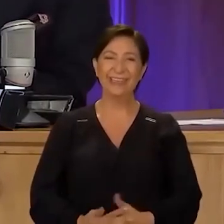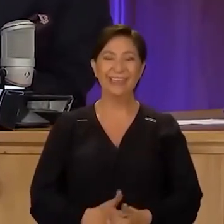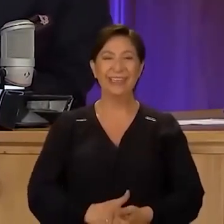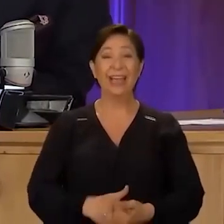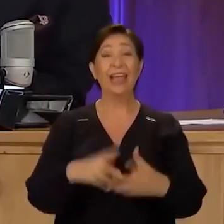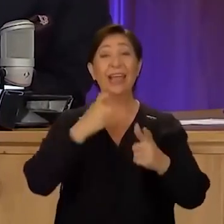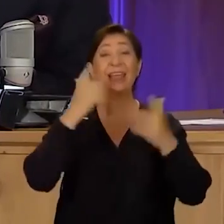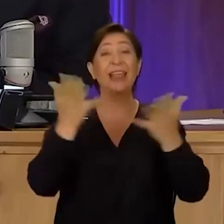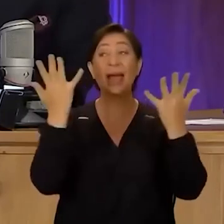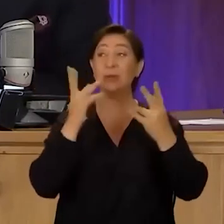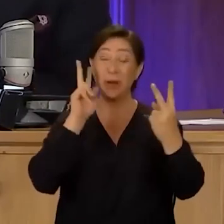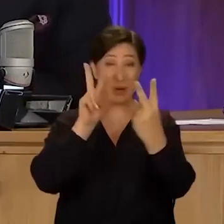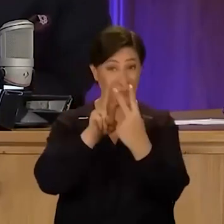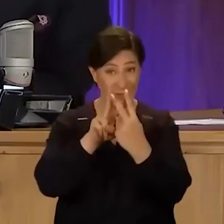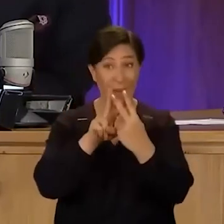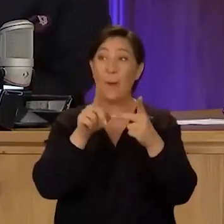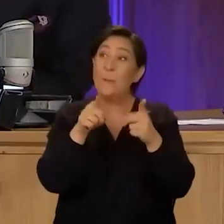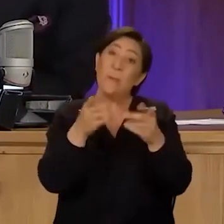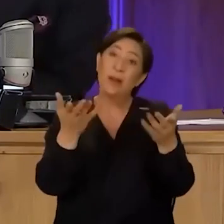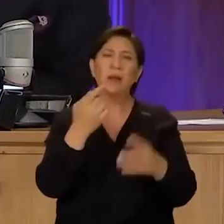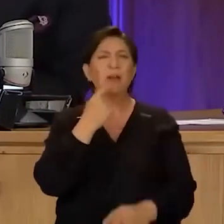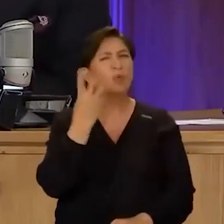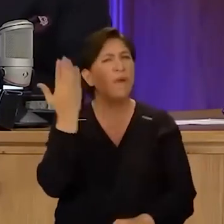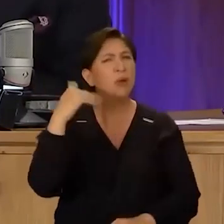yıllar sonra görüşünce böyle